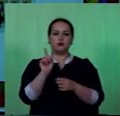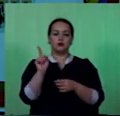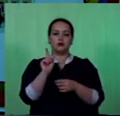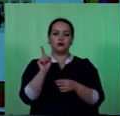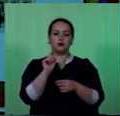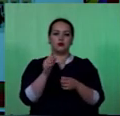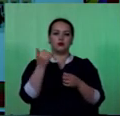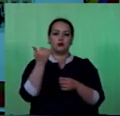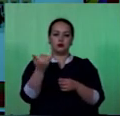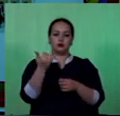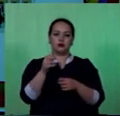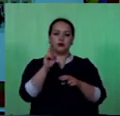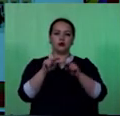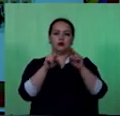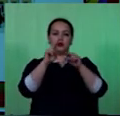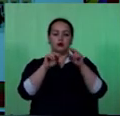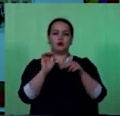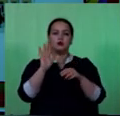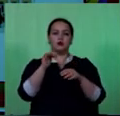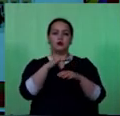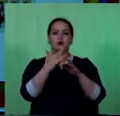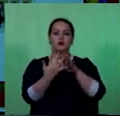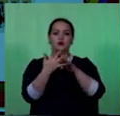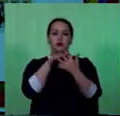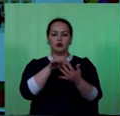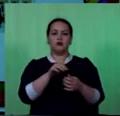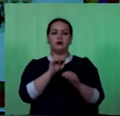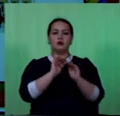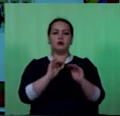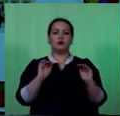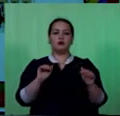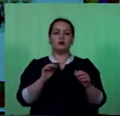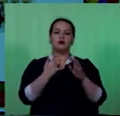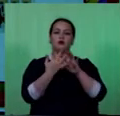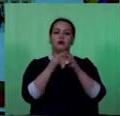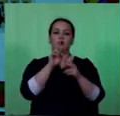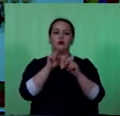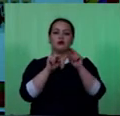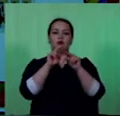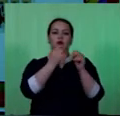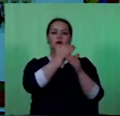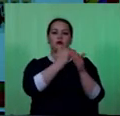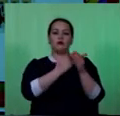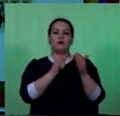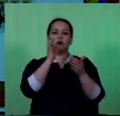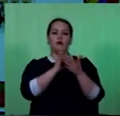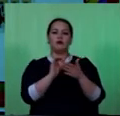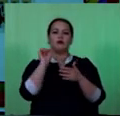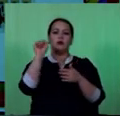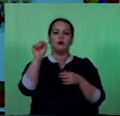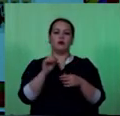сейчас строят селах ребята пчелок строит вариант ответа а